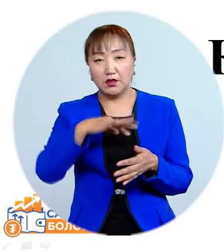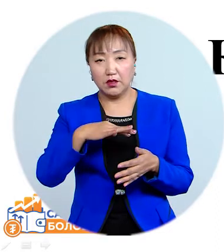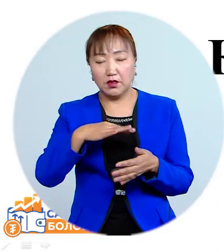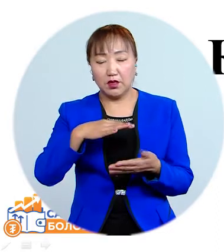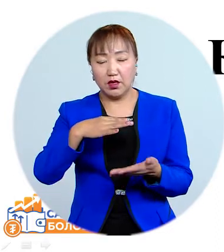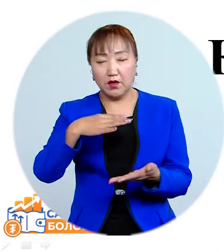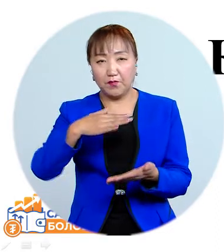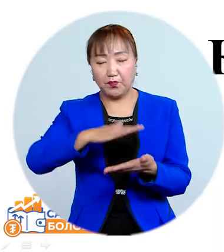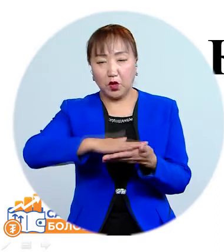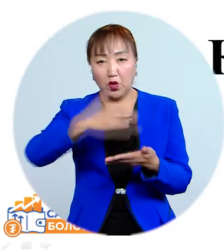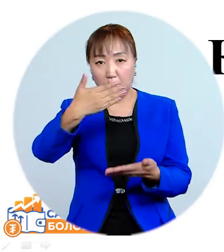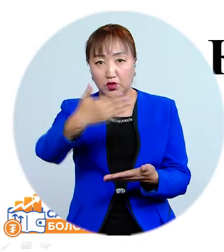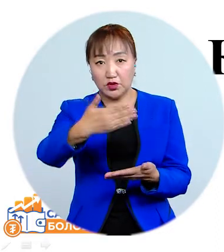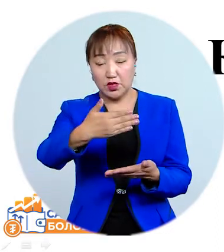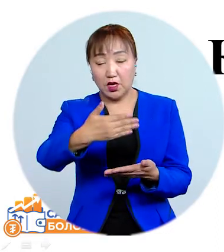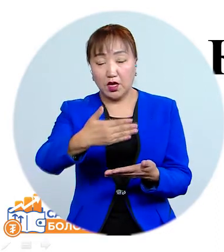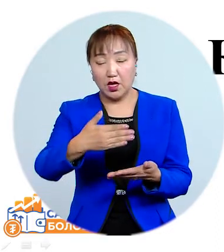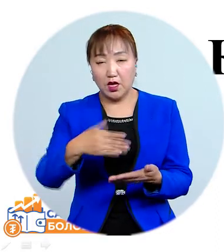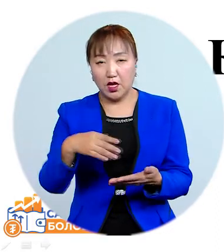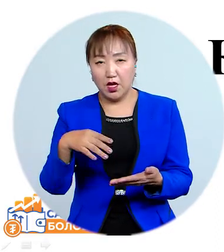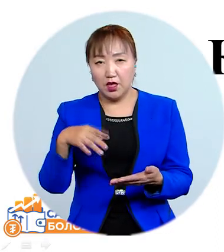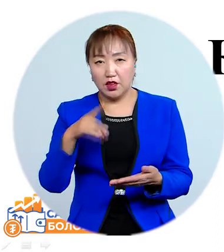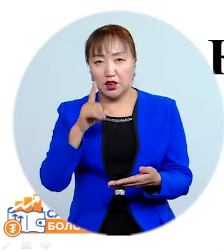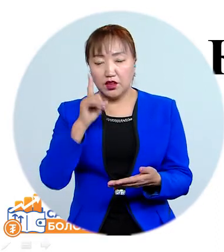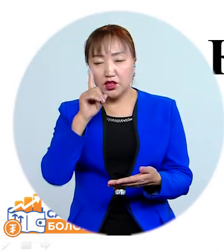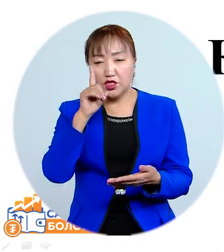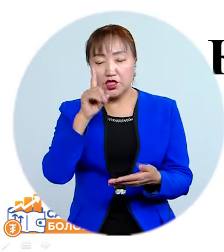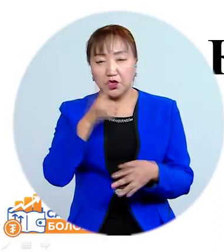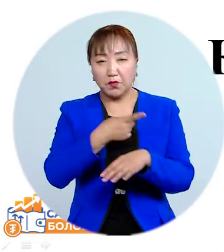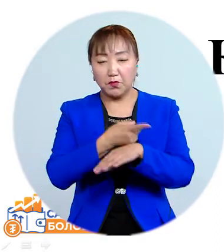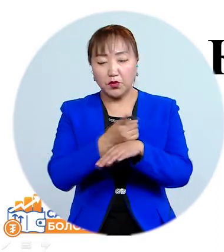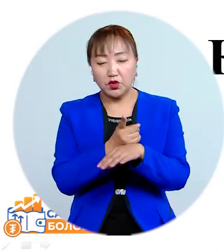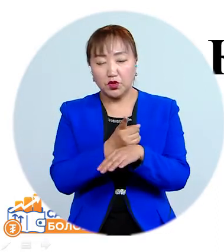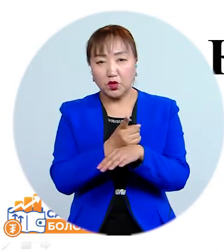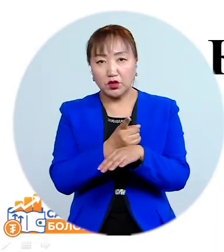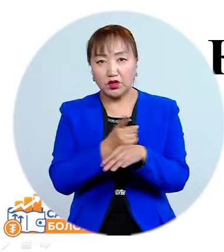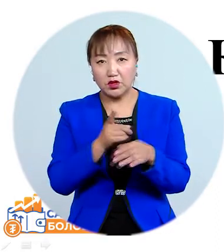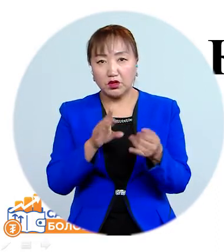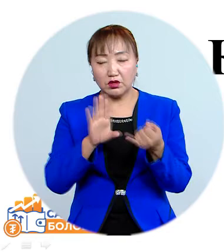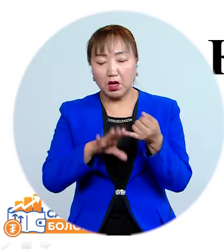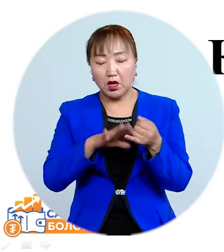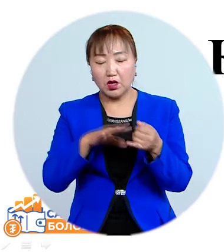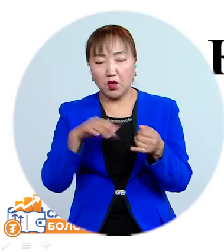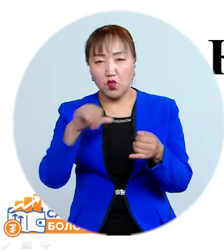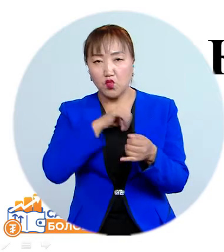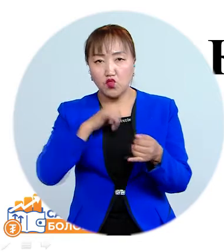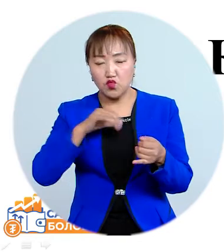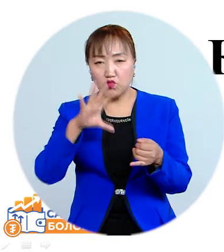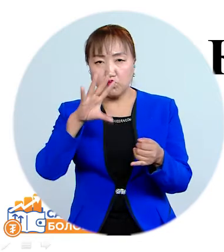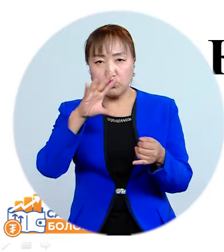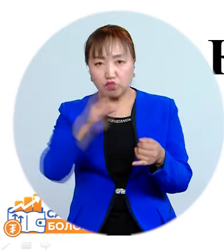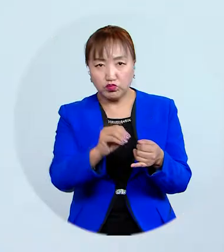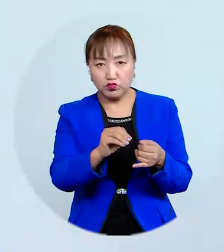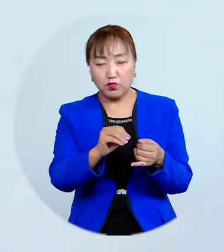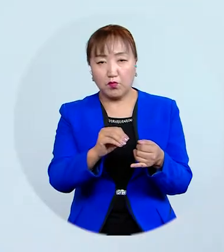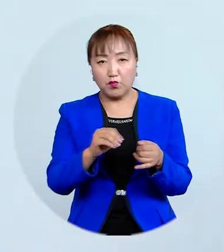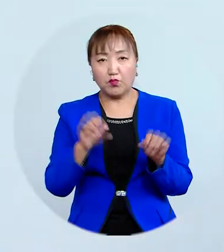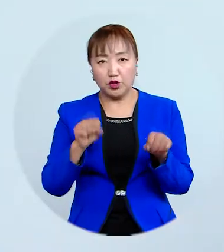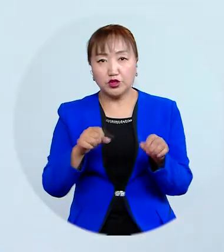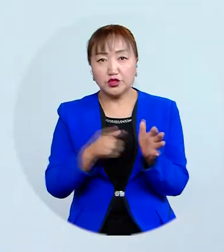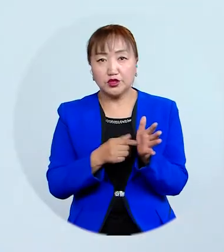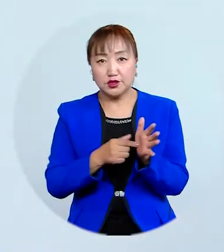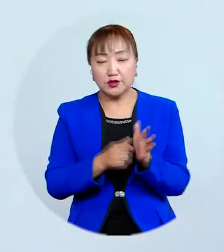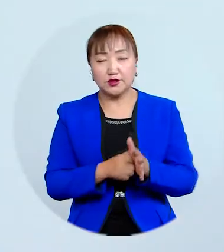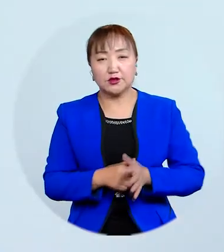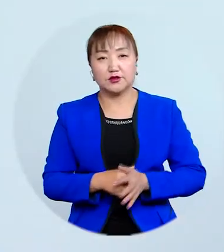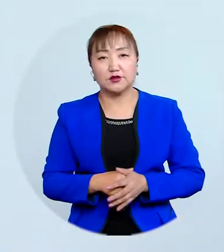1 минутын дараа ч юм уу, тий, цойжлогдох ийм боломжийг бас тохиргоог нь хийж өгөх хэрэгтэй. За мөн өөрийн компьютер дээрээ янз бүрийн